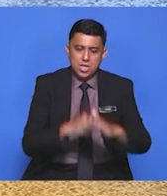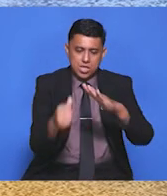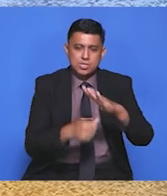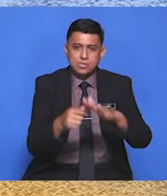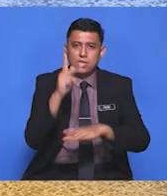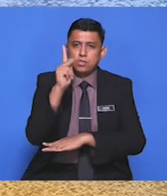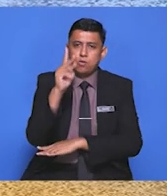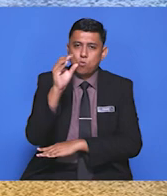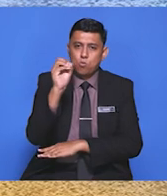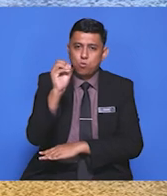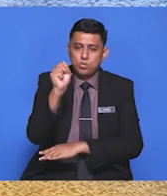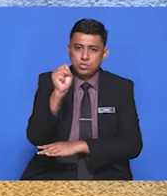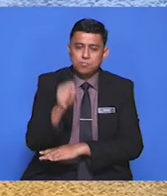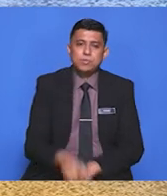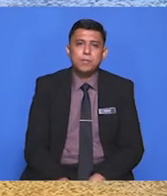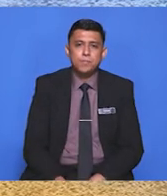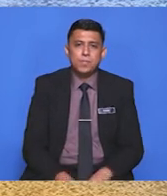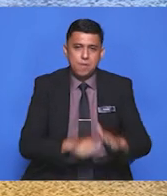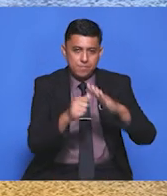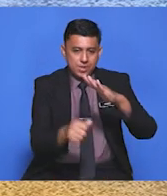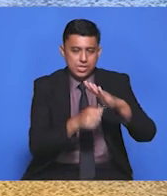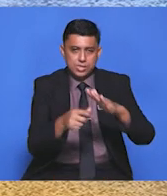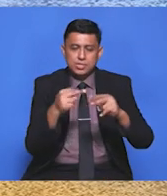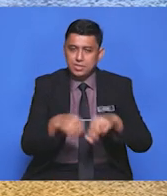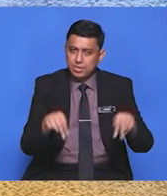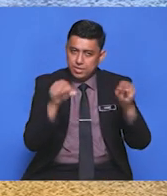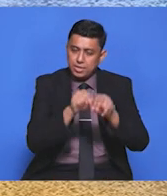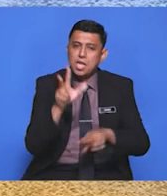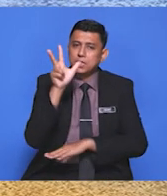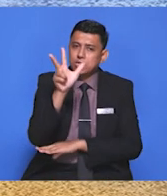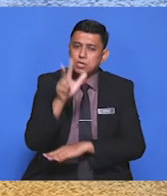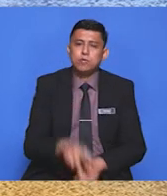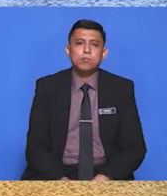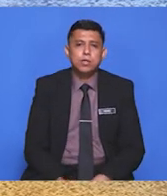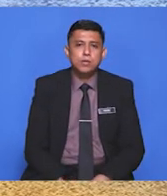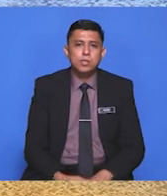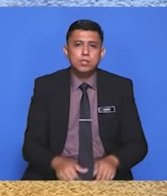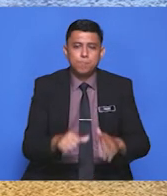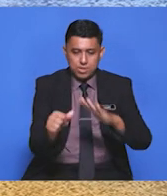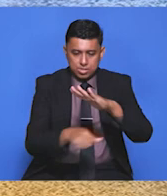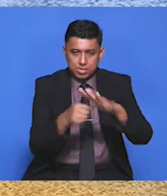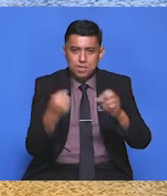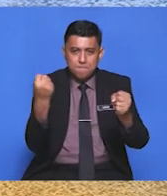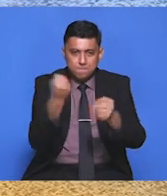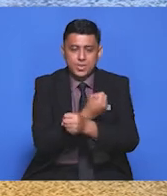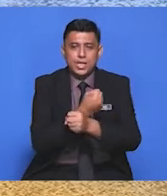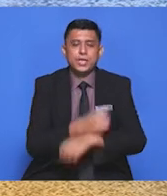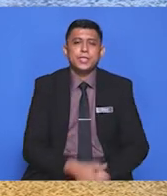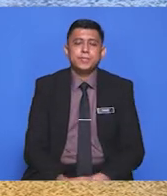kos. Kedua, penentuan harga berasaskan nilai. Dan ketiga, penentuan harga berasaskan